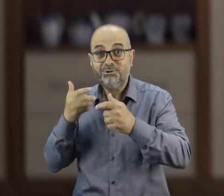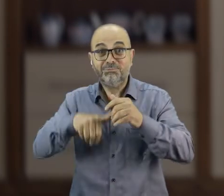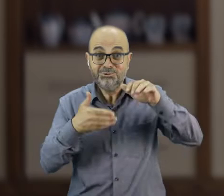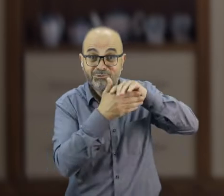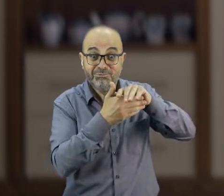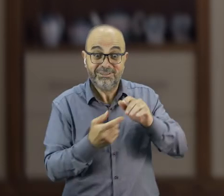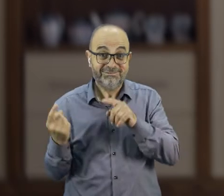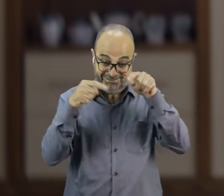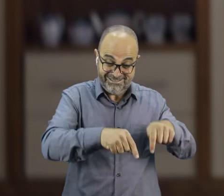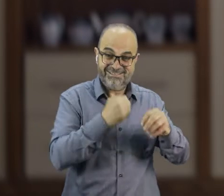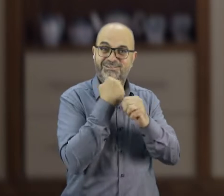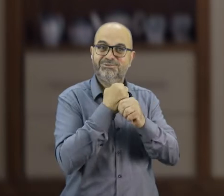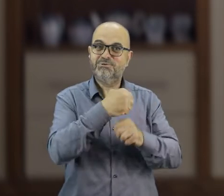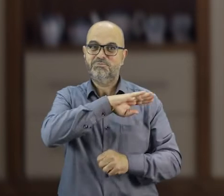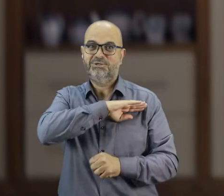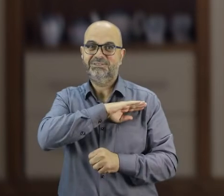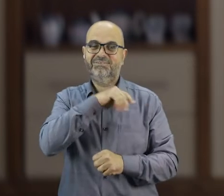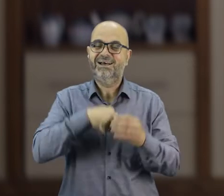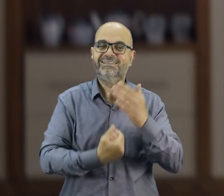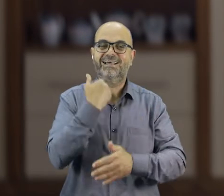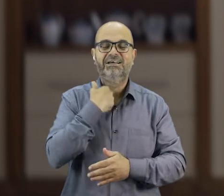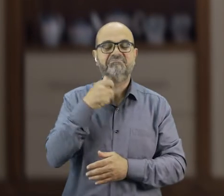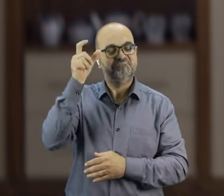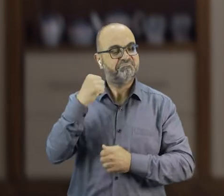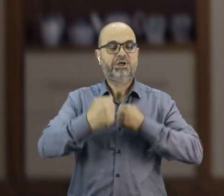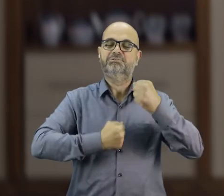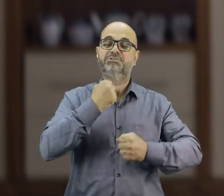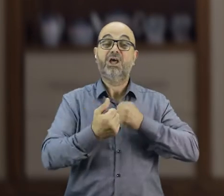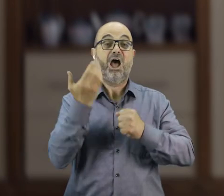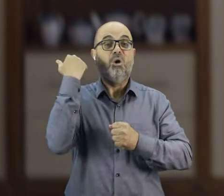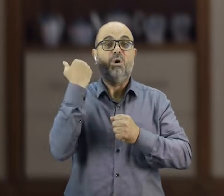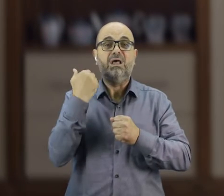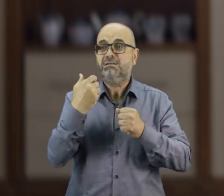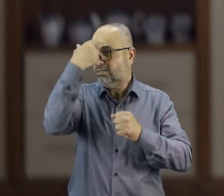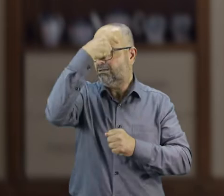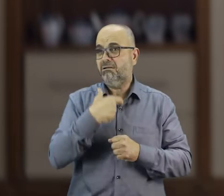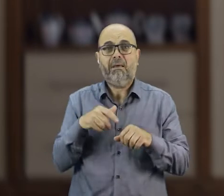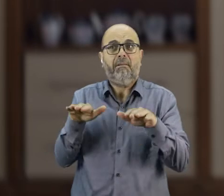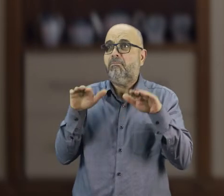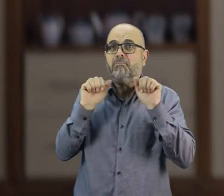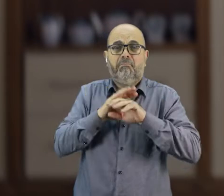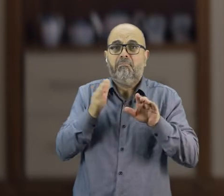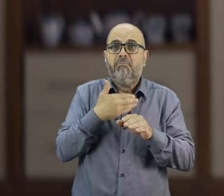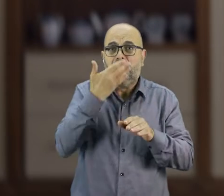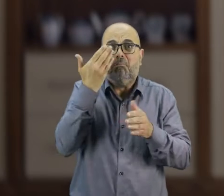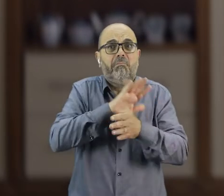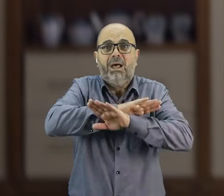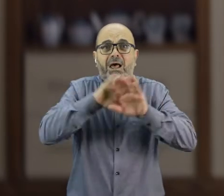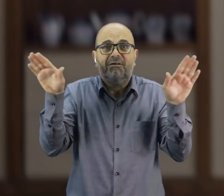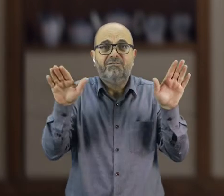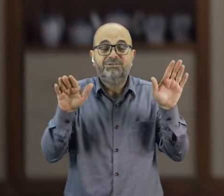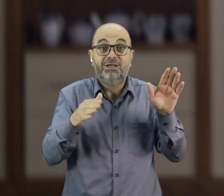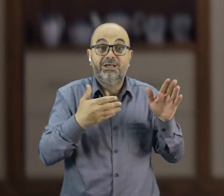كتير خلتني أن كنت يعني إنسانة في حالي كتير ما أعرفش إشي. نقطة التحول